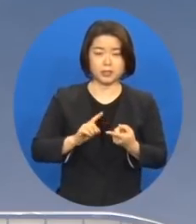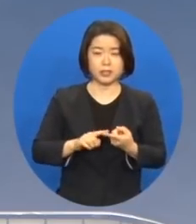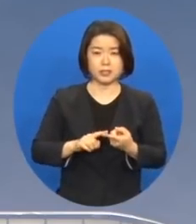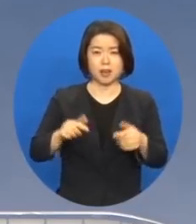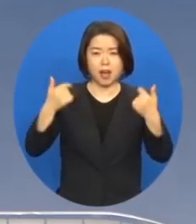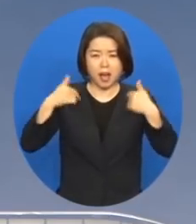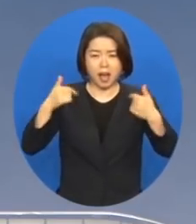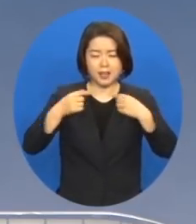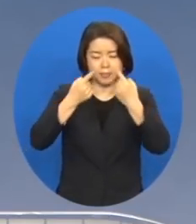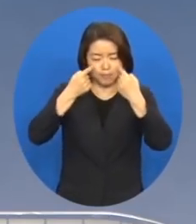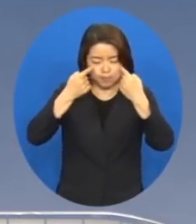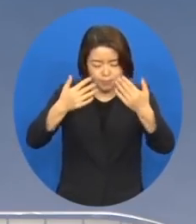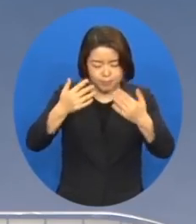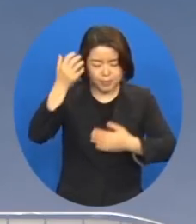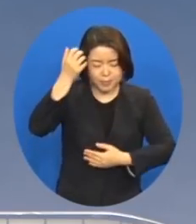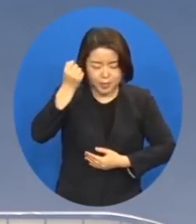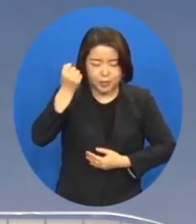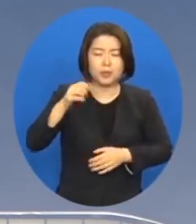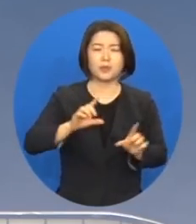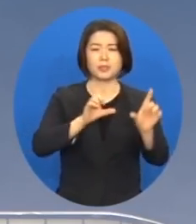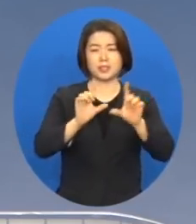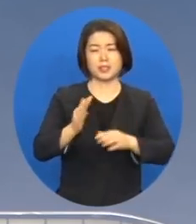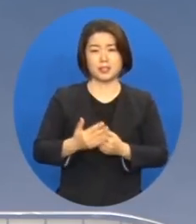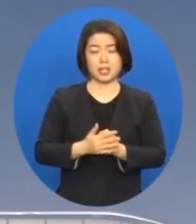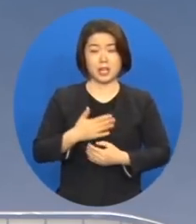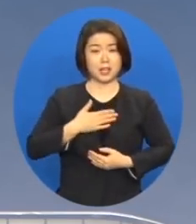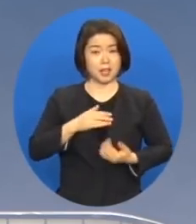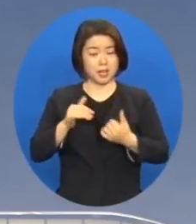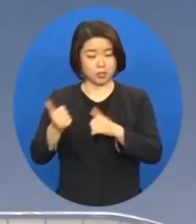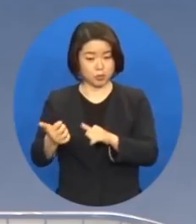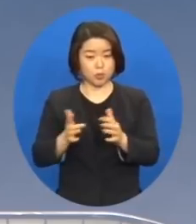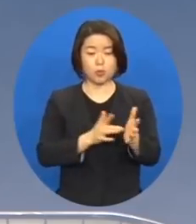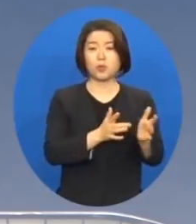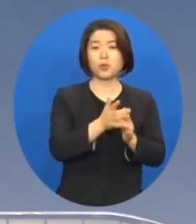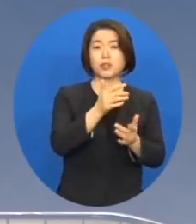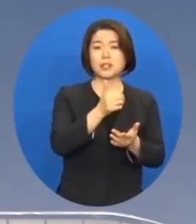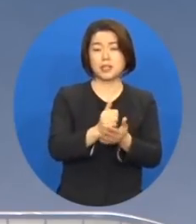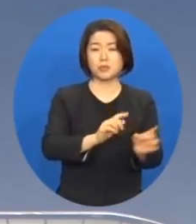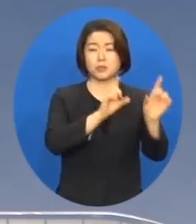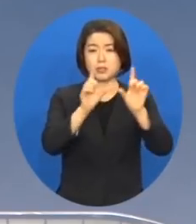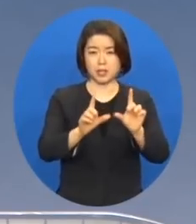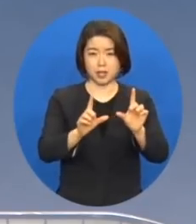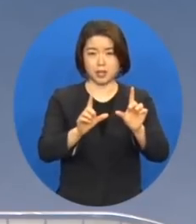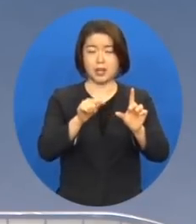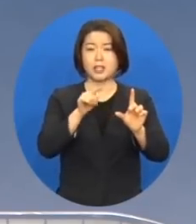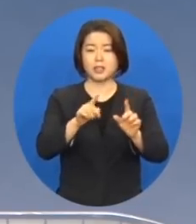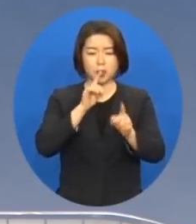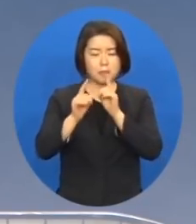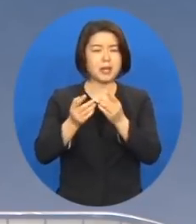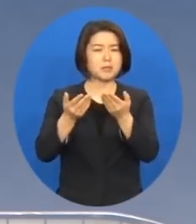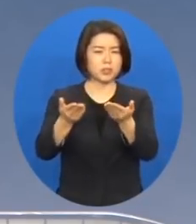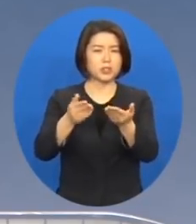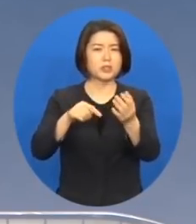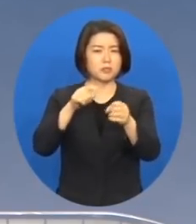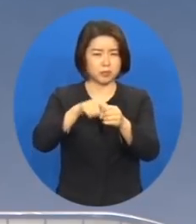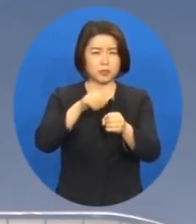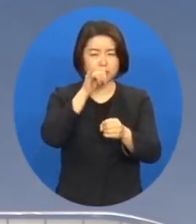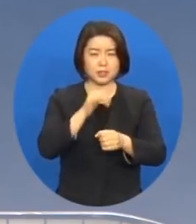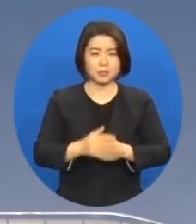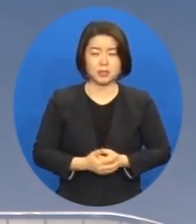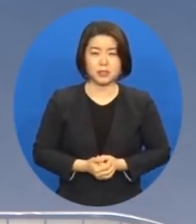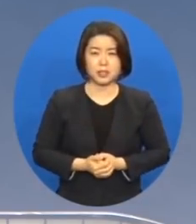항상 분명하게 하고 살아야 합니다. 그래서 나는 죽고 예수로 살라고 말씀을 드리는 겁니다. 주님은